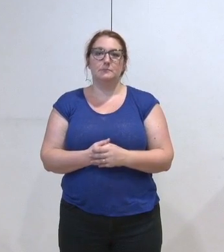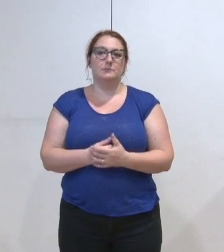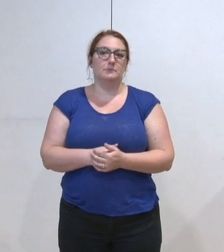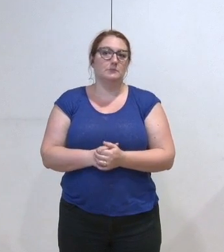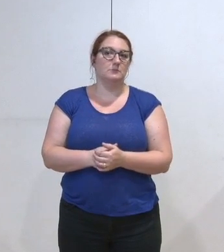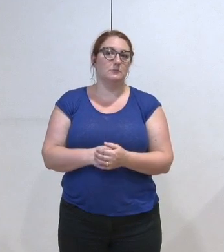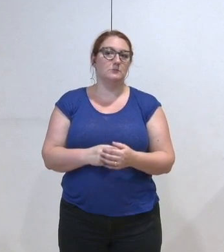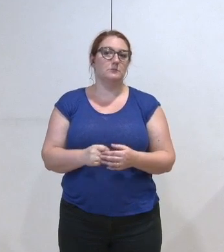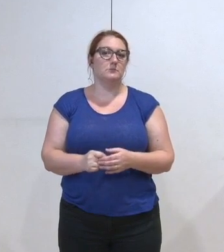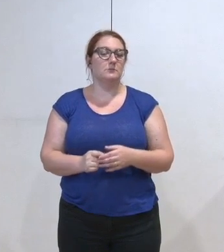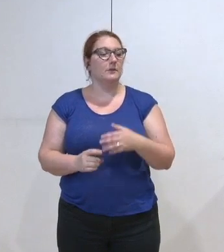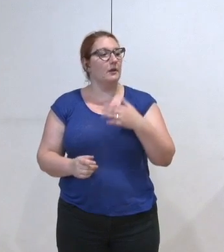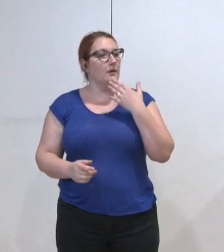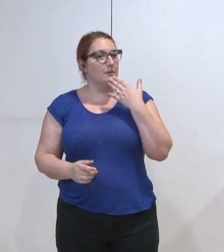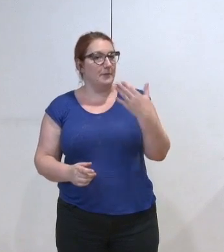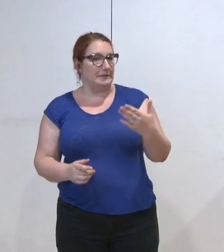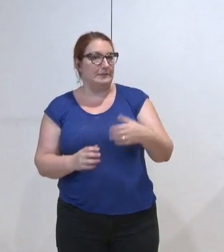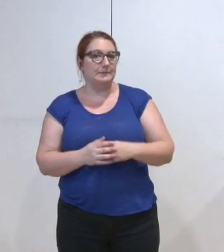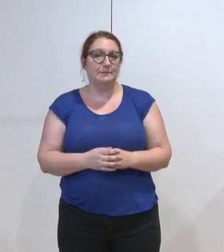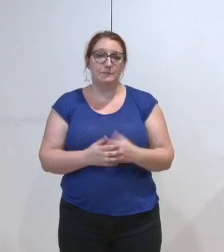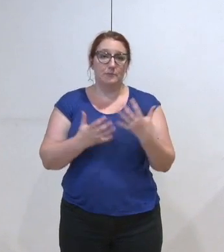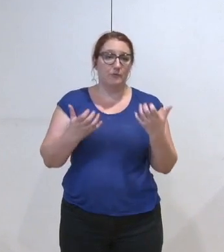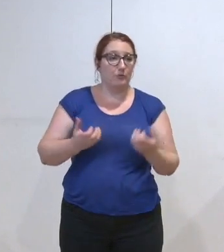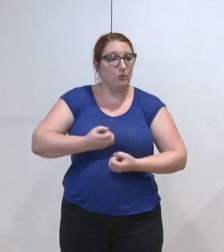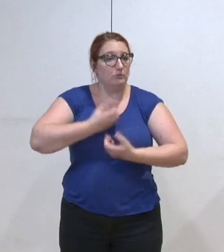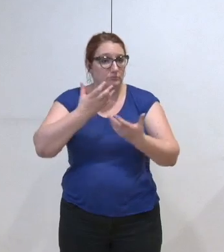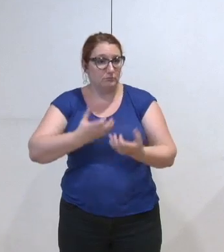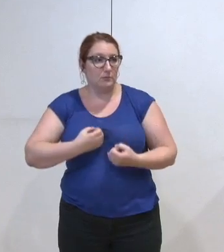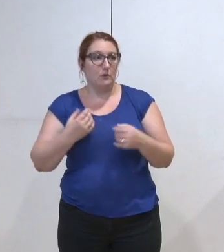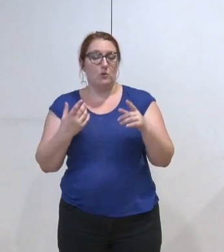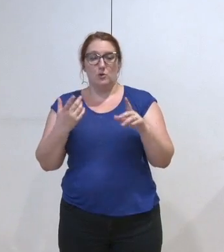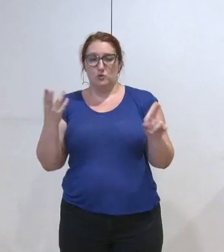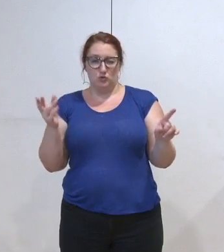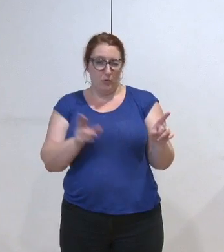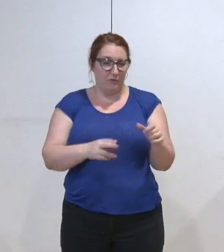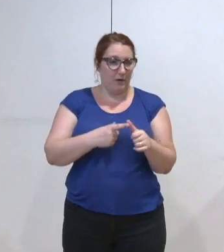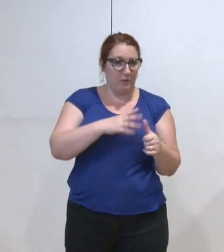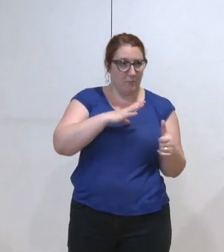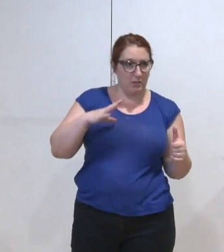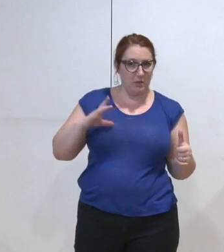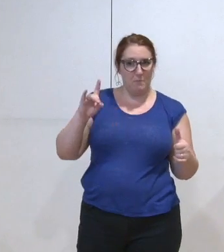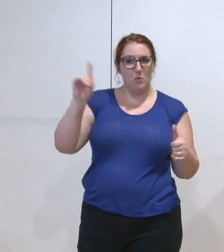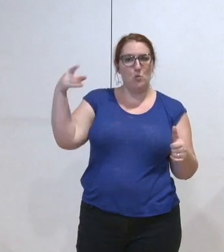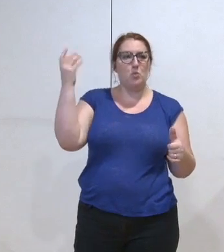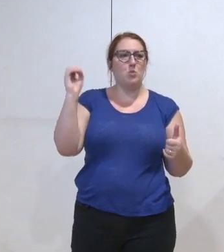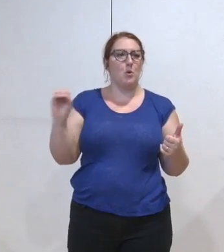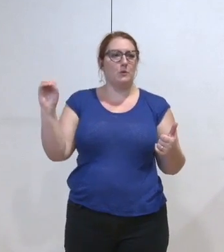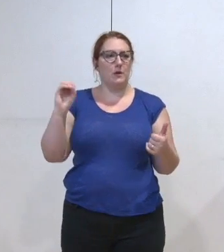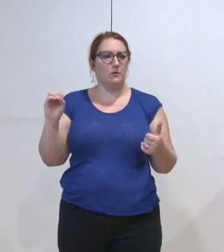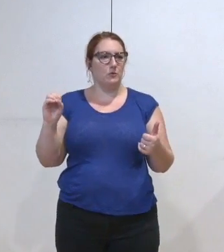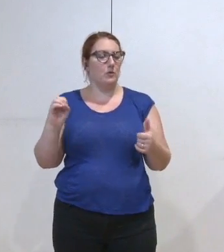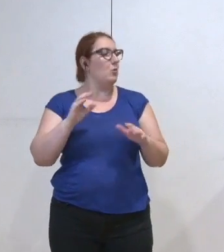remercie merci des prises de parole donc il y avait je reprends madame dornano